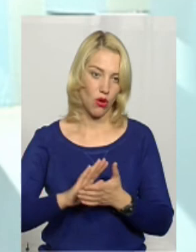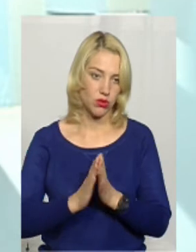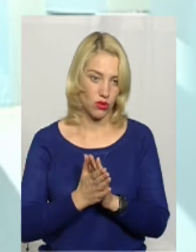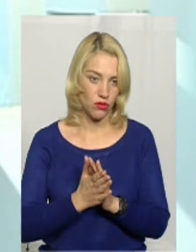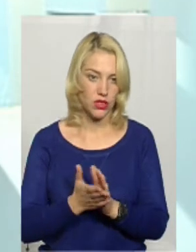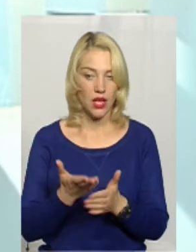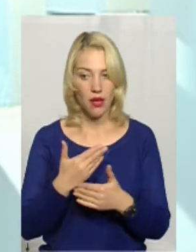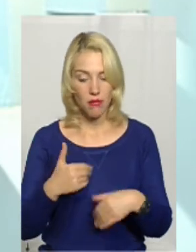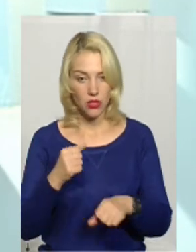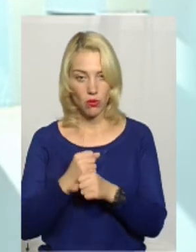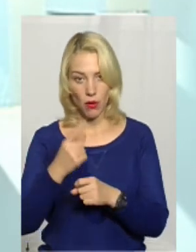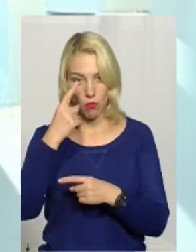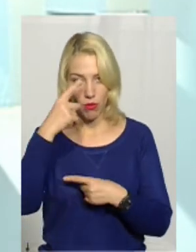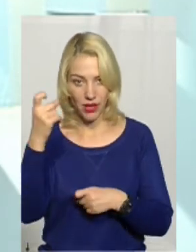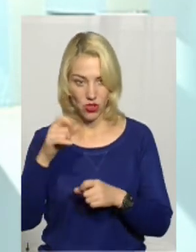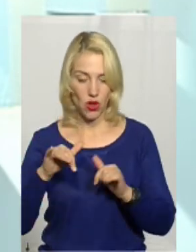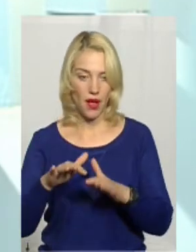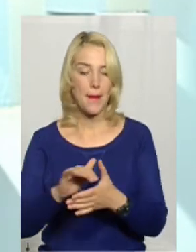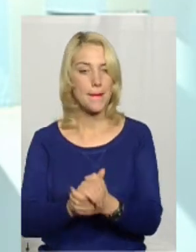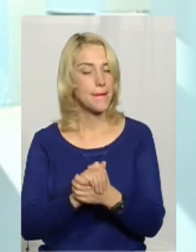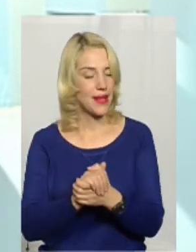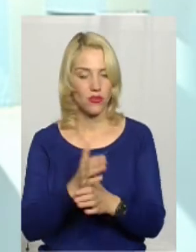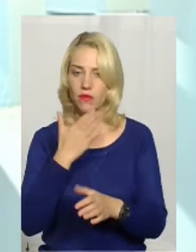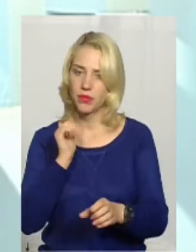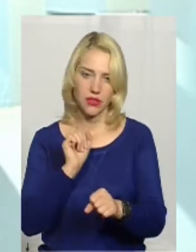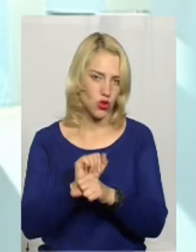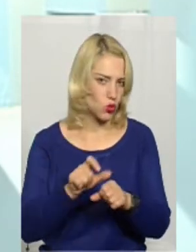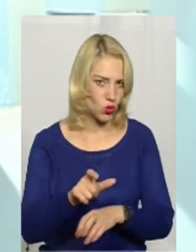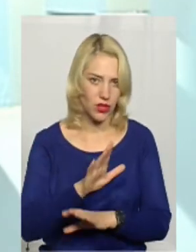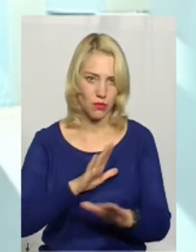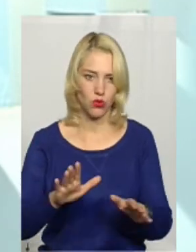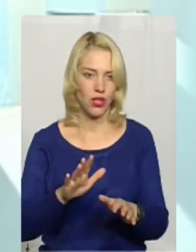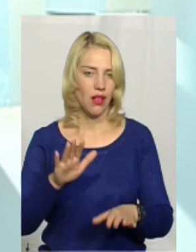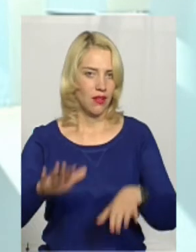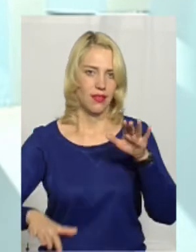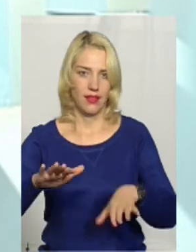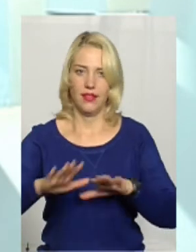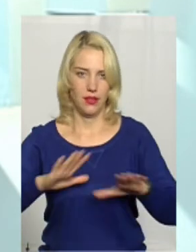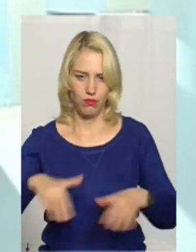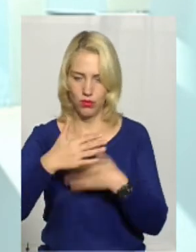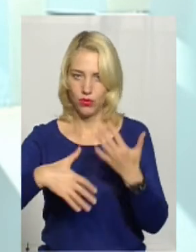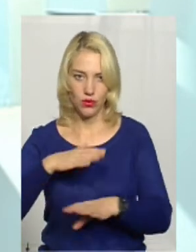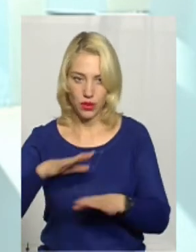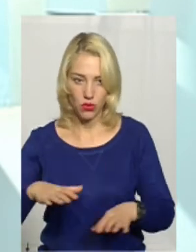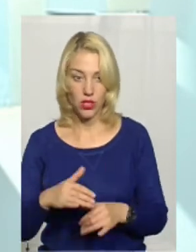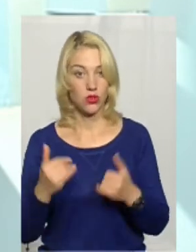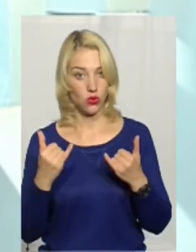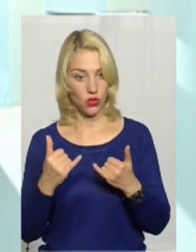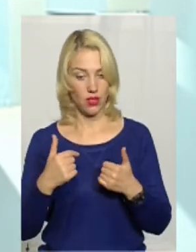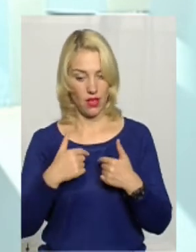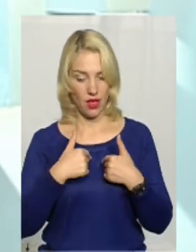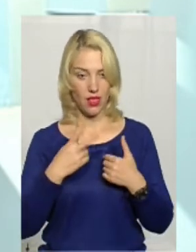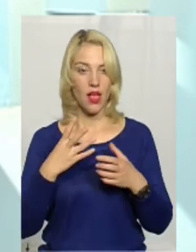Ми зробили попереджувальну акцію, мирну, ми не перекривали дороги, ми не створювали ніякої дестабілізації. Сьогодні м'яч на стороні